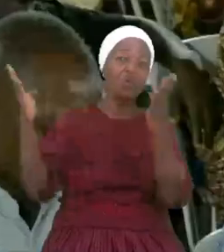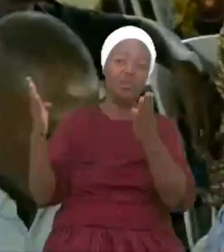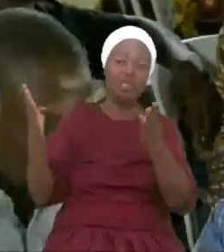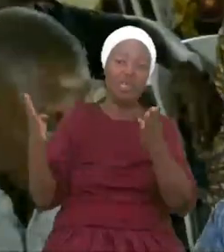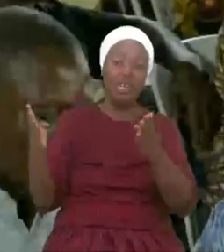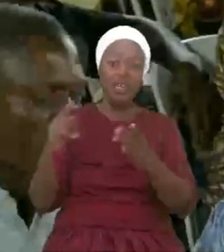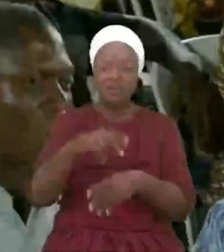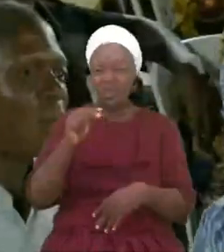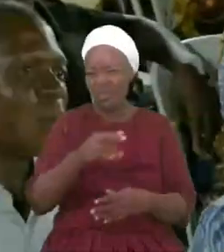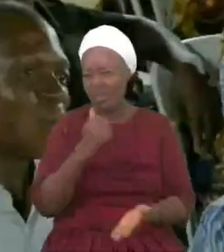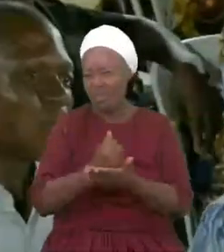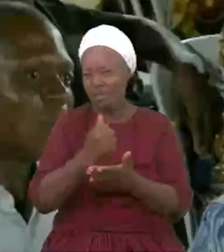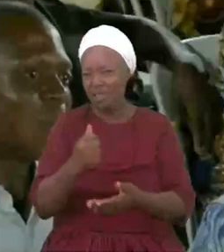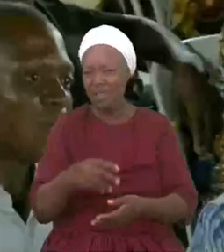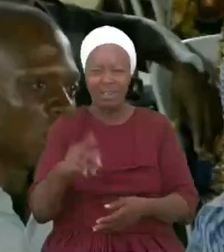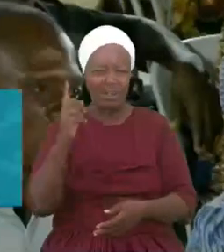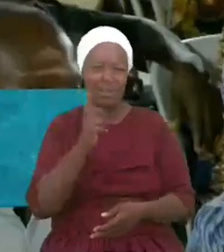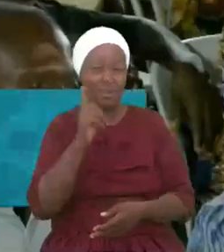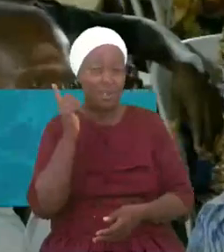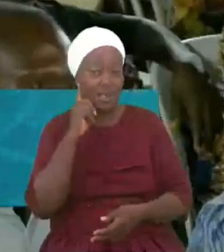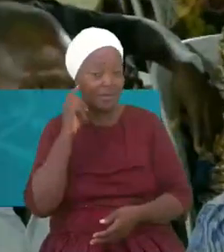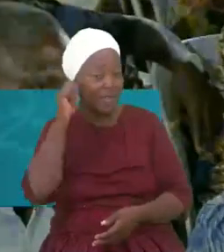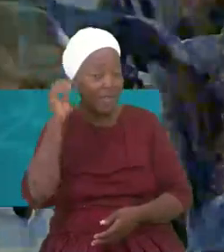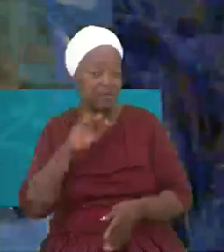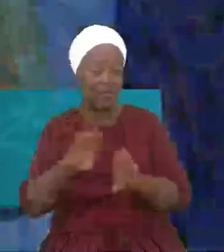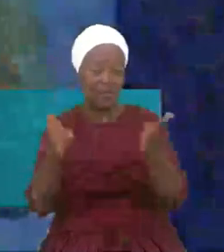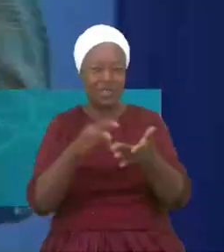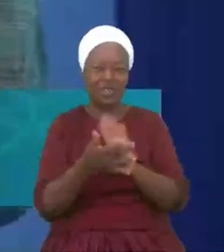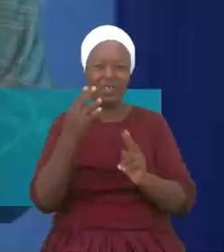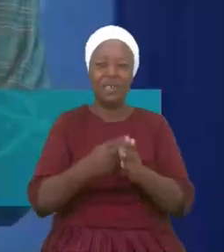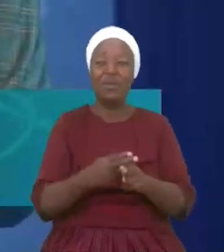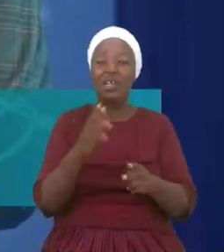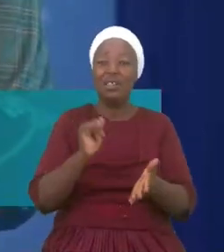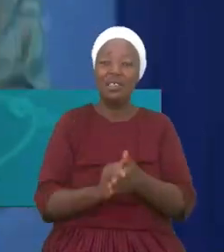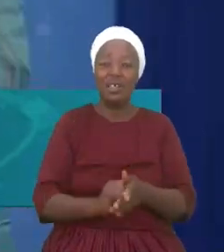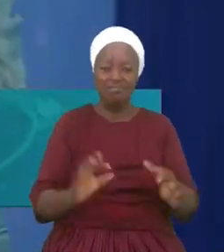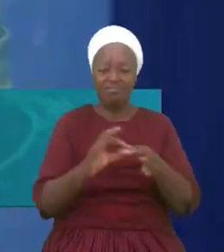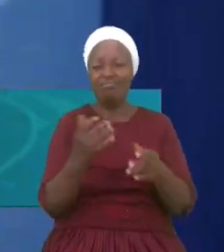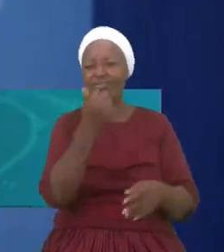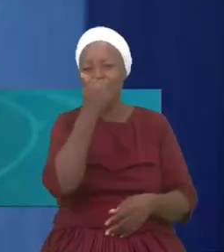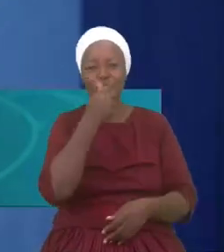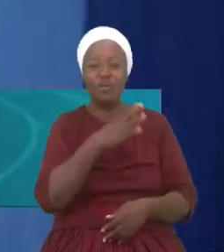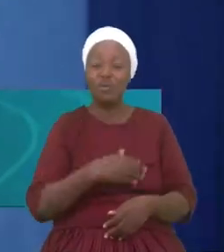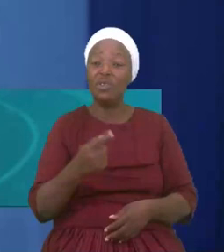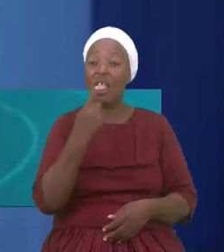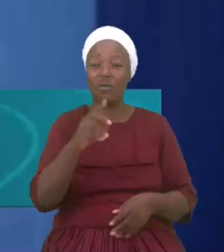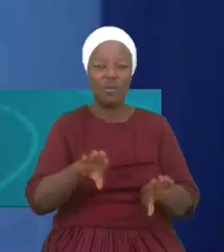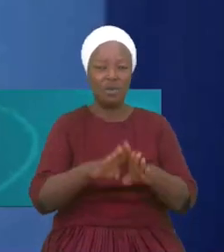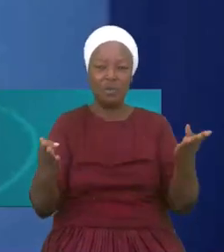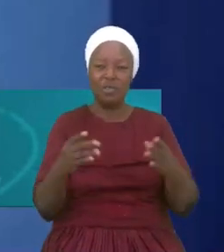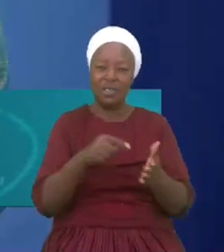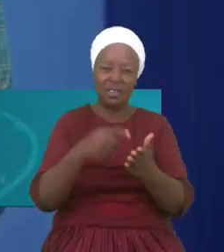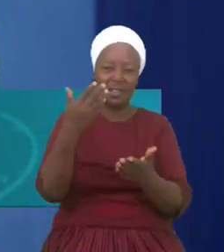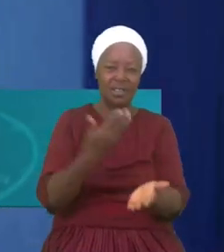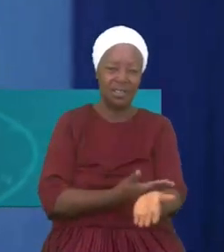c'est dit que s'ouvriront les oreilles des sous un Amel là-bas les oreilles sourdes s'ouvriront